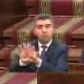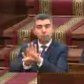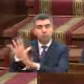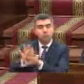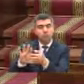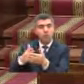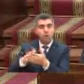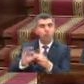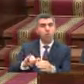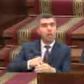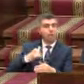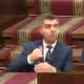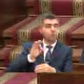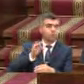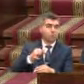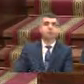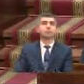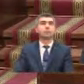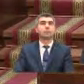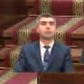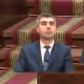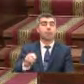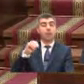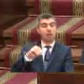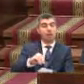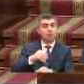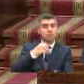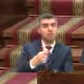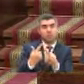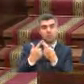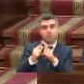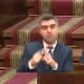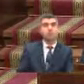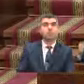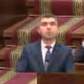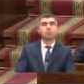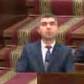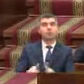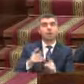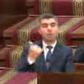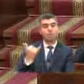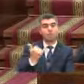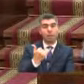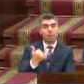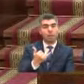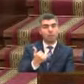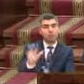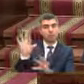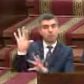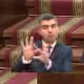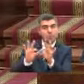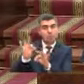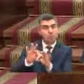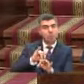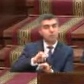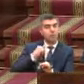القروي، والتي أيضاً تخلق حيوية مهمة بالنسبة للتشغيل ديال